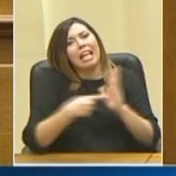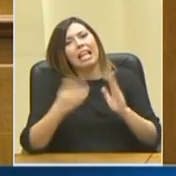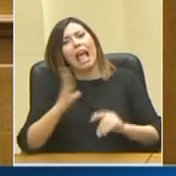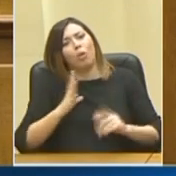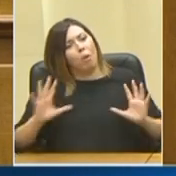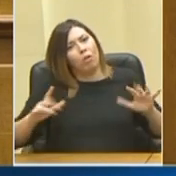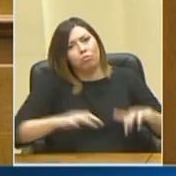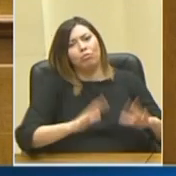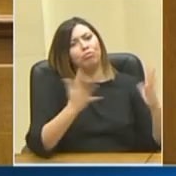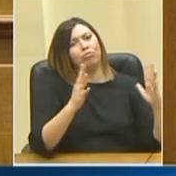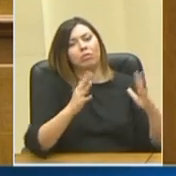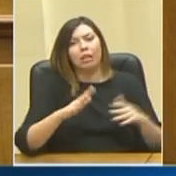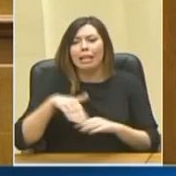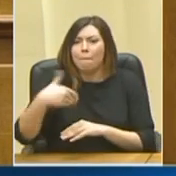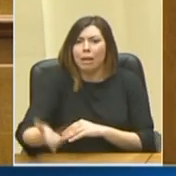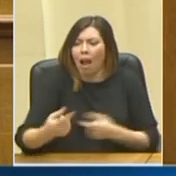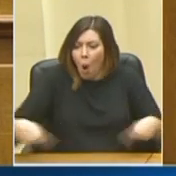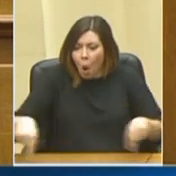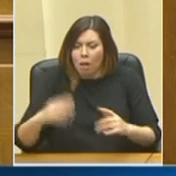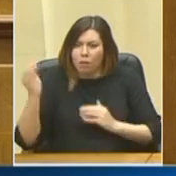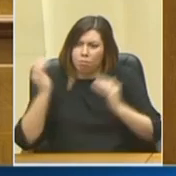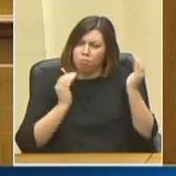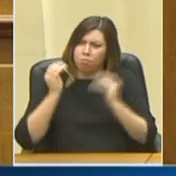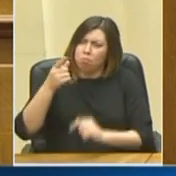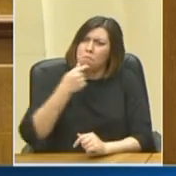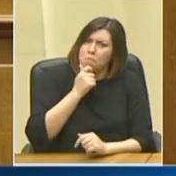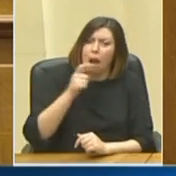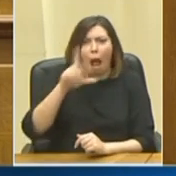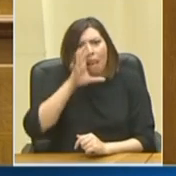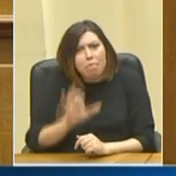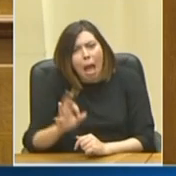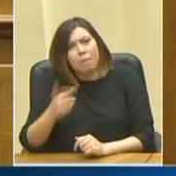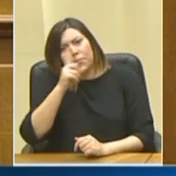οι ίδιοι που σας χειροκροτούν θα αμφιβάλλουν για τα λεγόμενά σας.